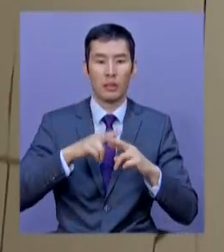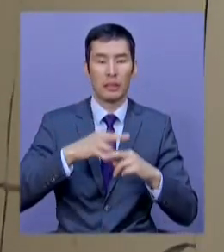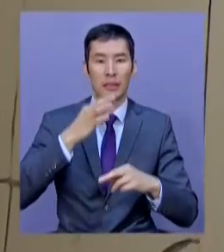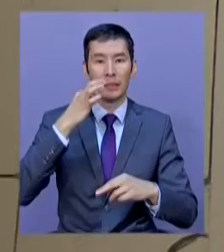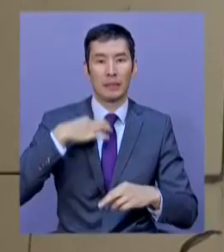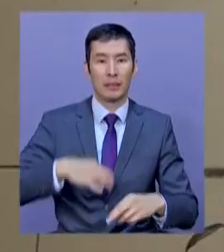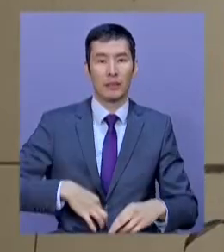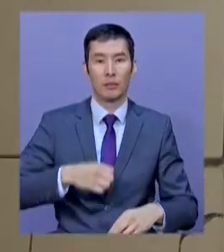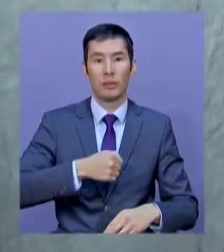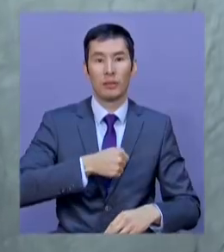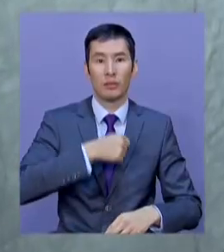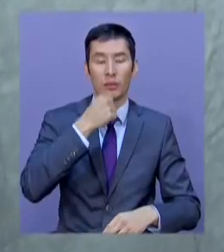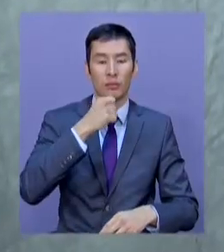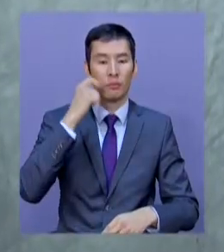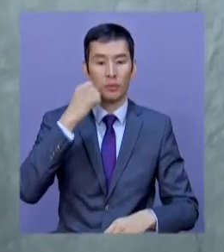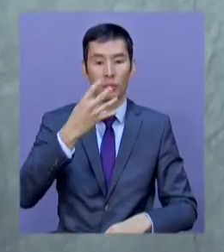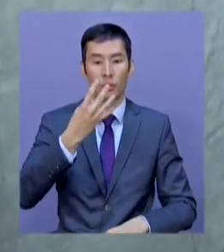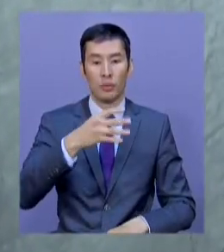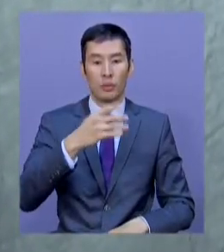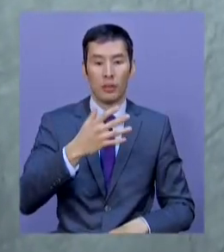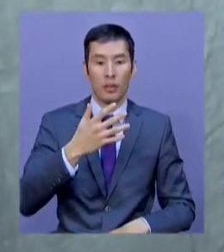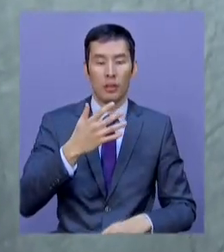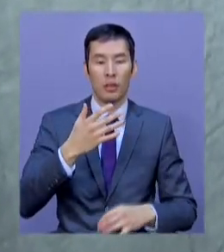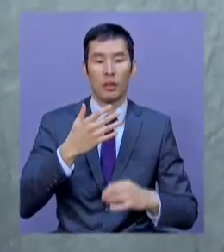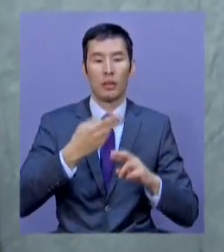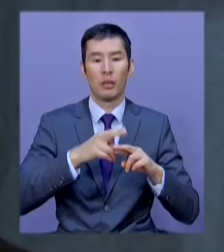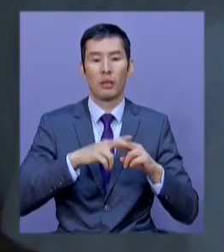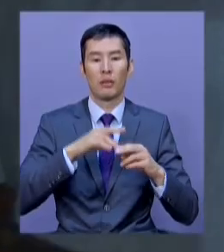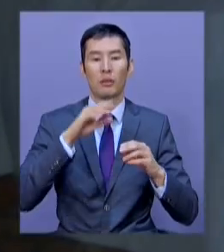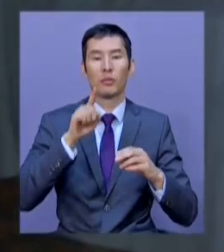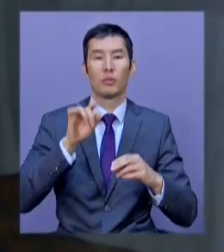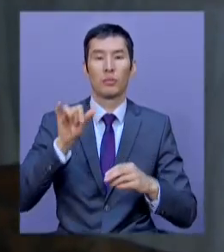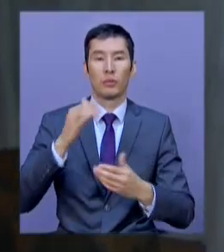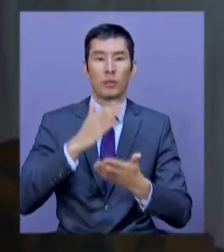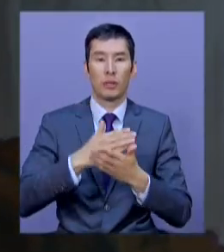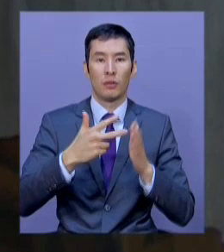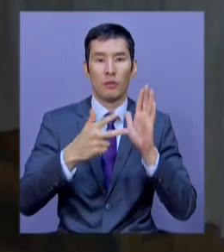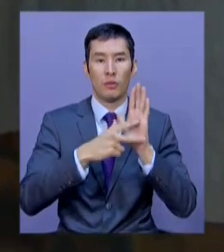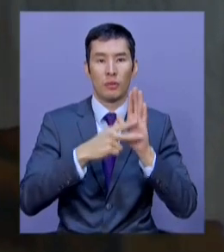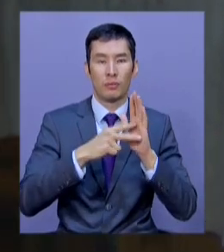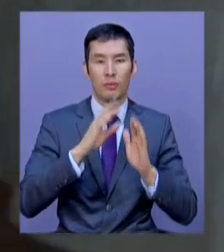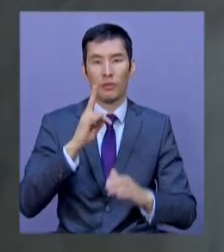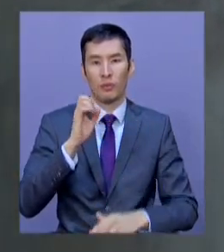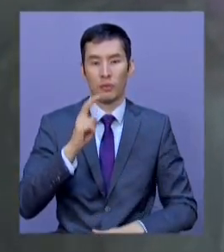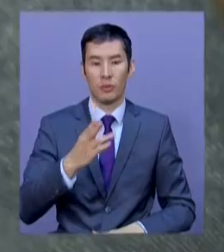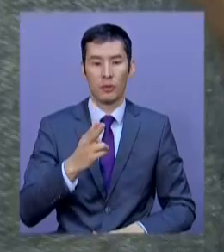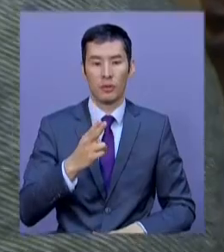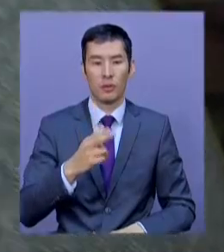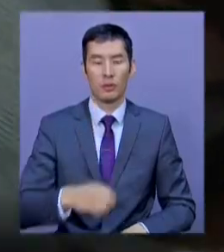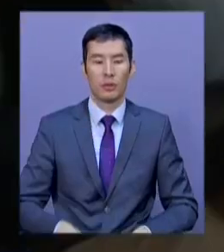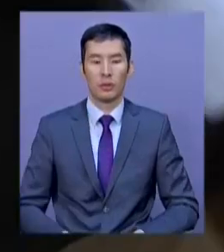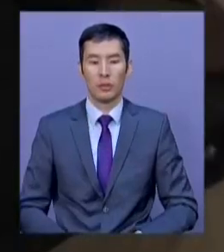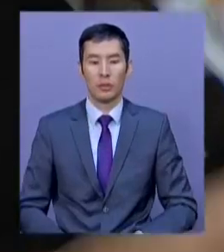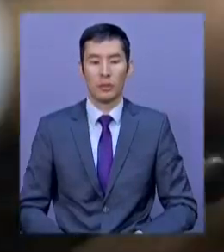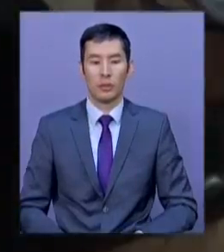асса, кенжесі орда бұзар жастанда өтіп кетіпті. Сегіз немеренің әжесі телерна ұжымының хал сұрап базарлық апарғанына балаша